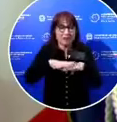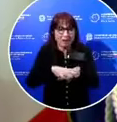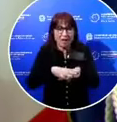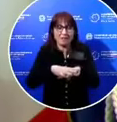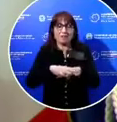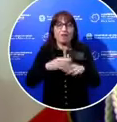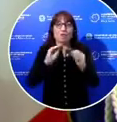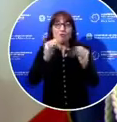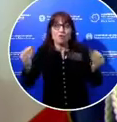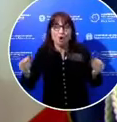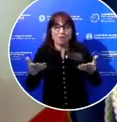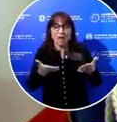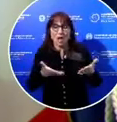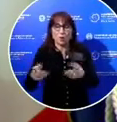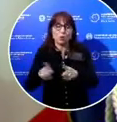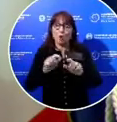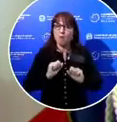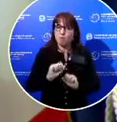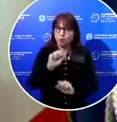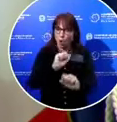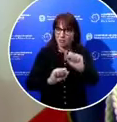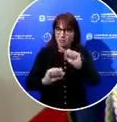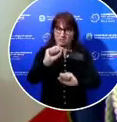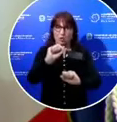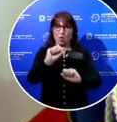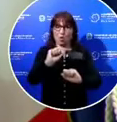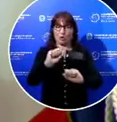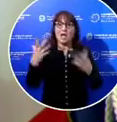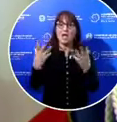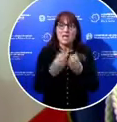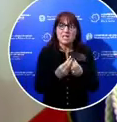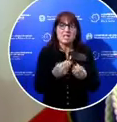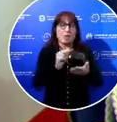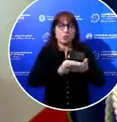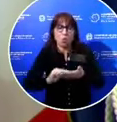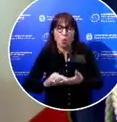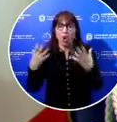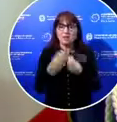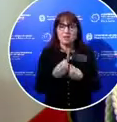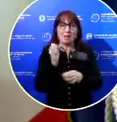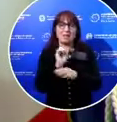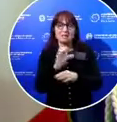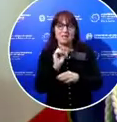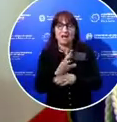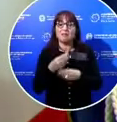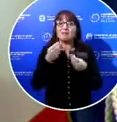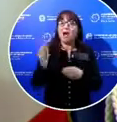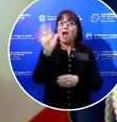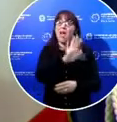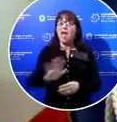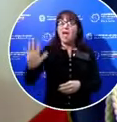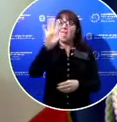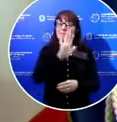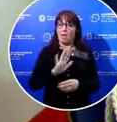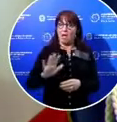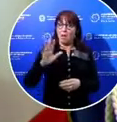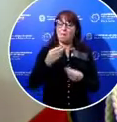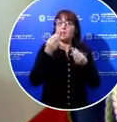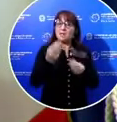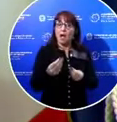ai ragazzi, o più reti di protezione, con il coinvolgimento della scuola, degli insegnanti, portando esempi da portare da parte di coloro che